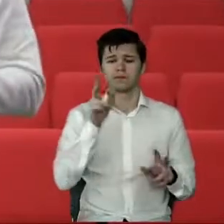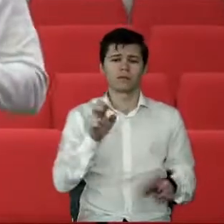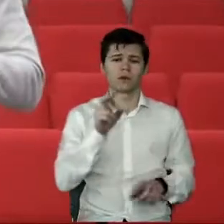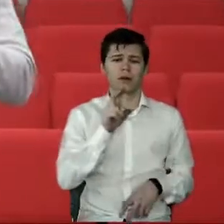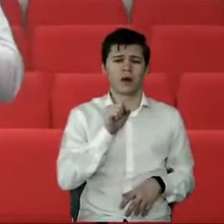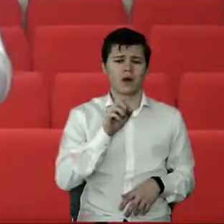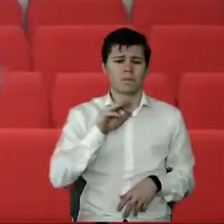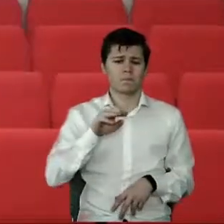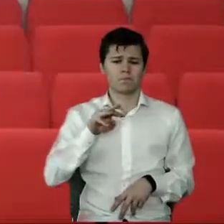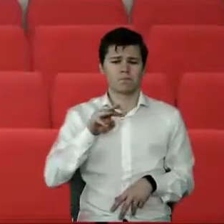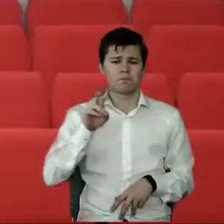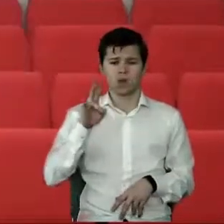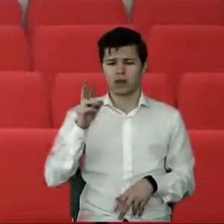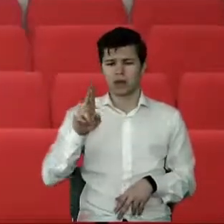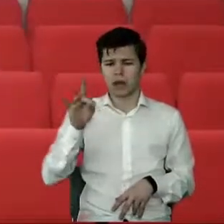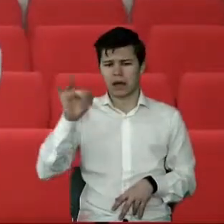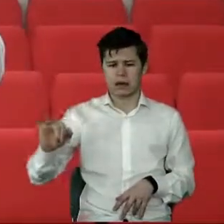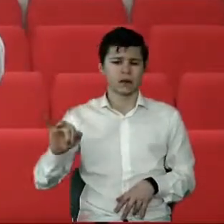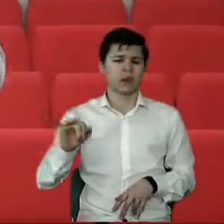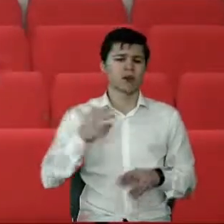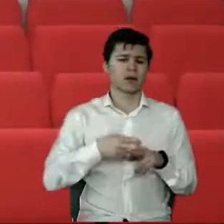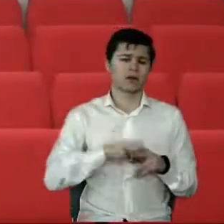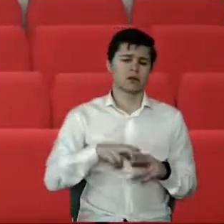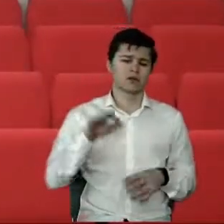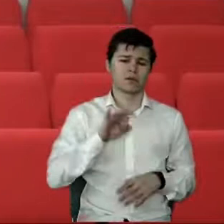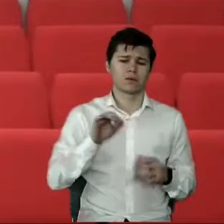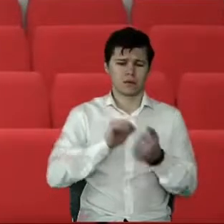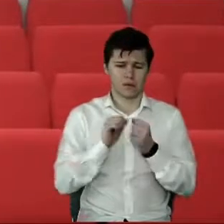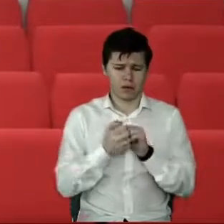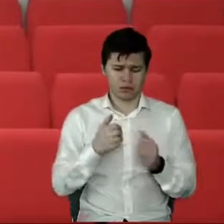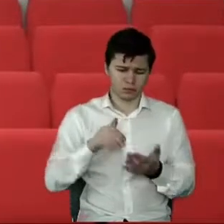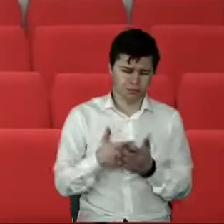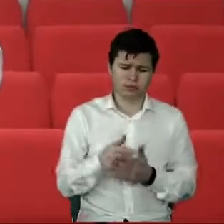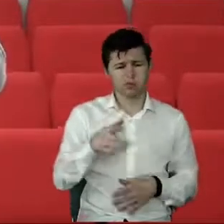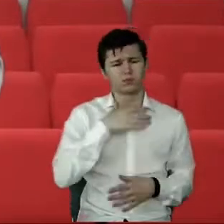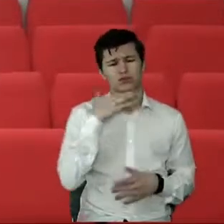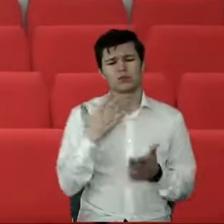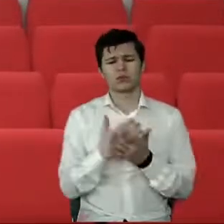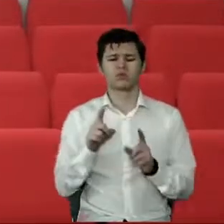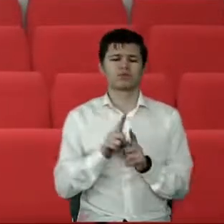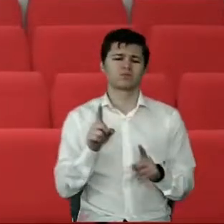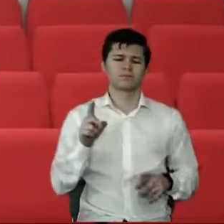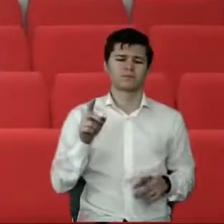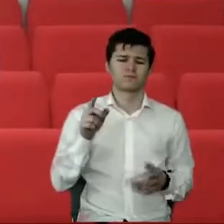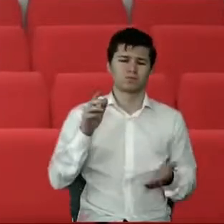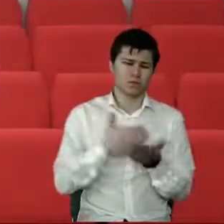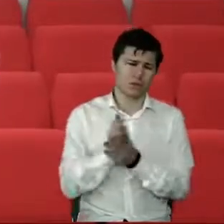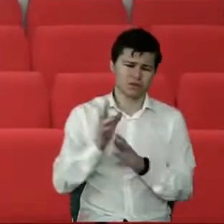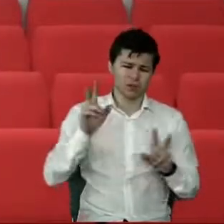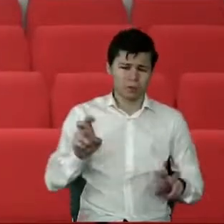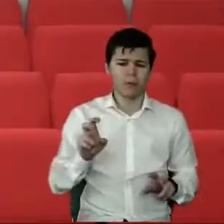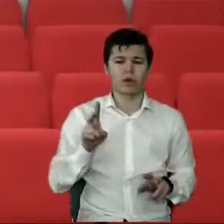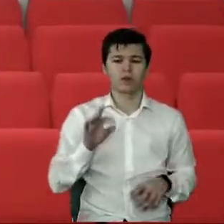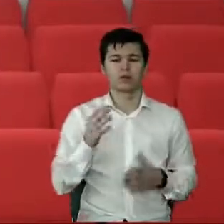другие, что другие могут осуждать, что другие могут не понимать, делайте это дело, и тогда вы